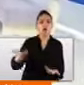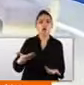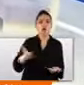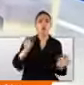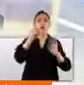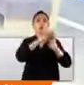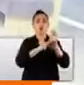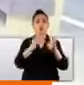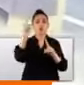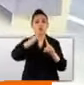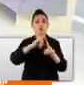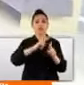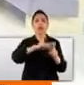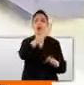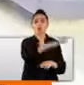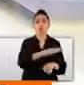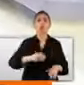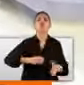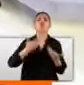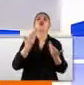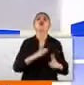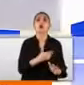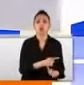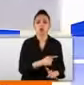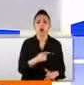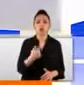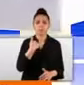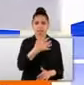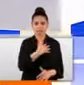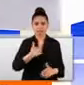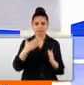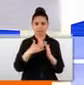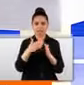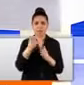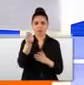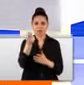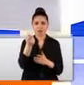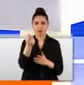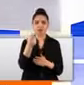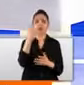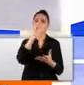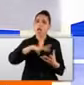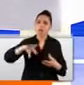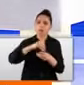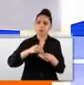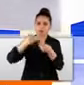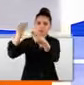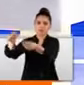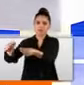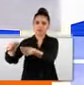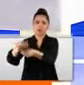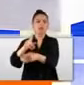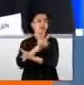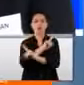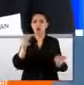Yayına telefonla bağlanan kuzeni ise suçlamaları reddetti. Ben annesinin evinin parasını isteyen... Hepsini ona verdim. Yalan hayır söyledim.